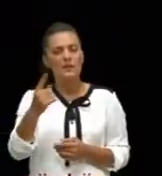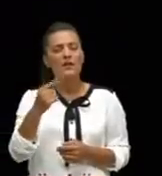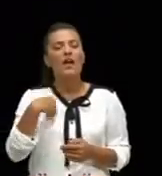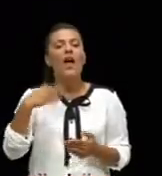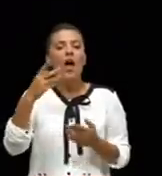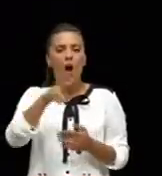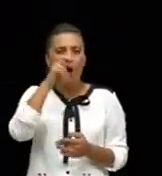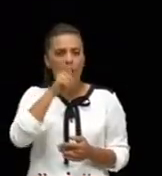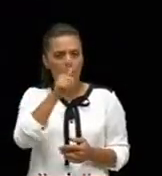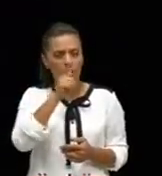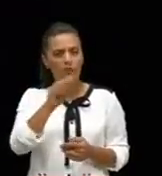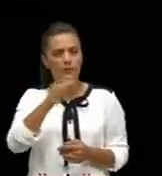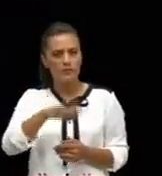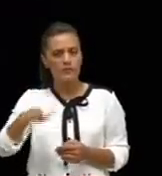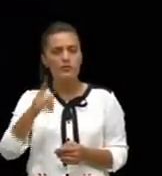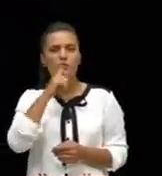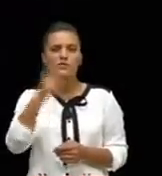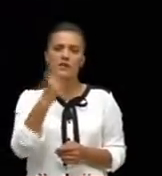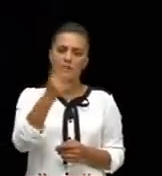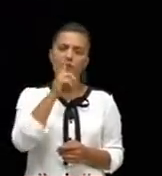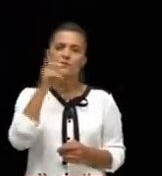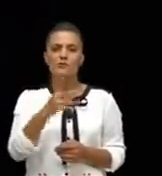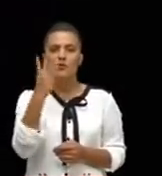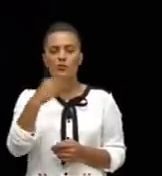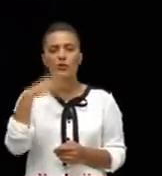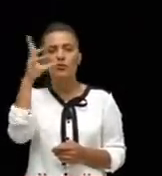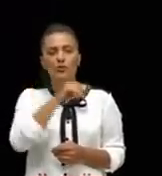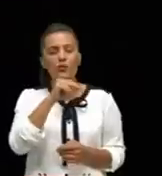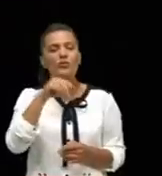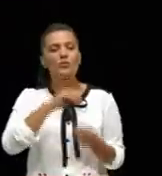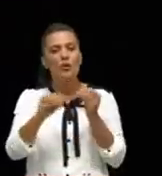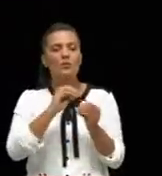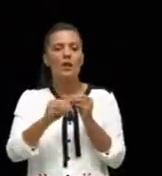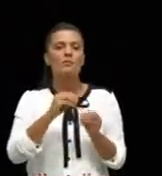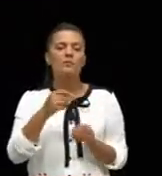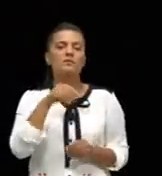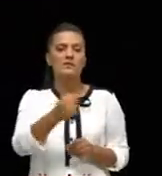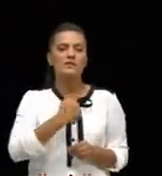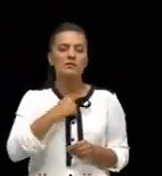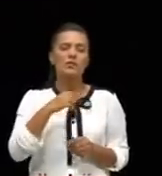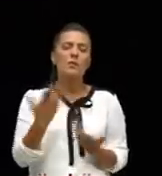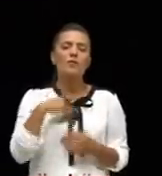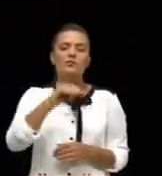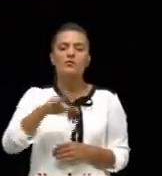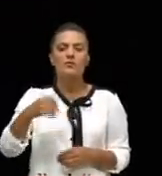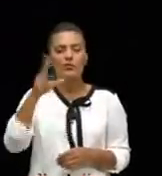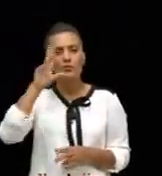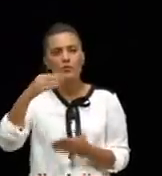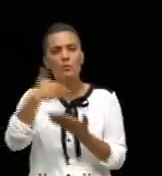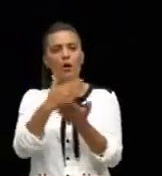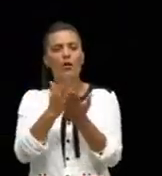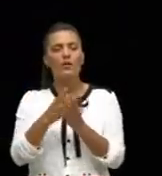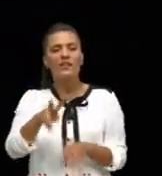olarak horluyor ve çocukların %2 ile %4'ü uyku apnesinden muzdarip. Bu da maalesef çocukların uykularının bölünmesine